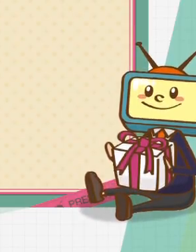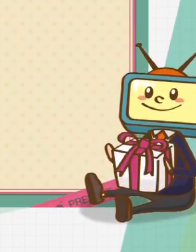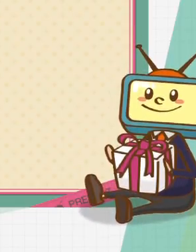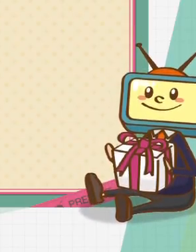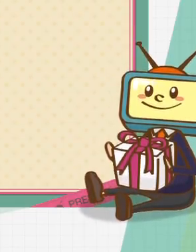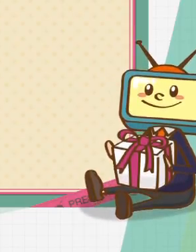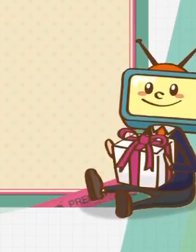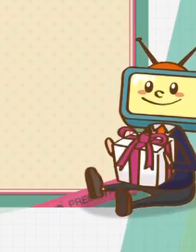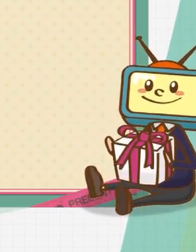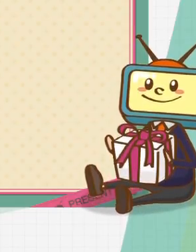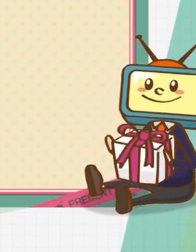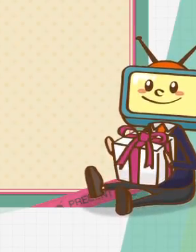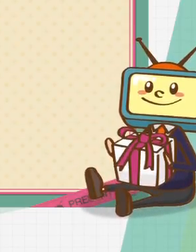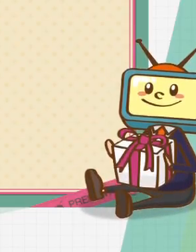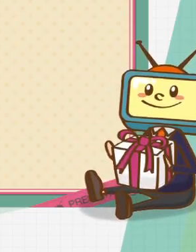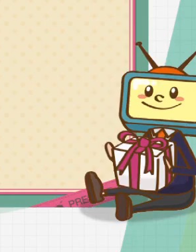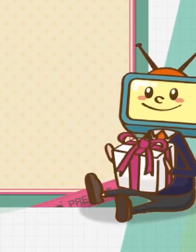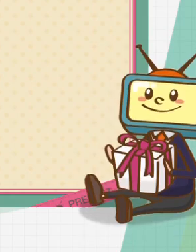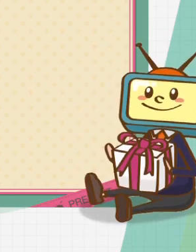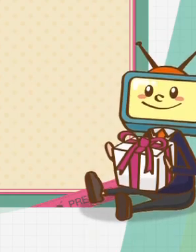ください。